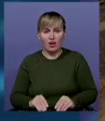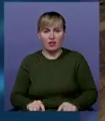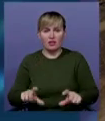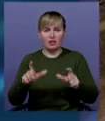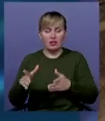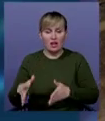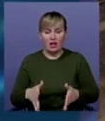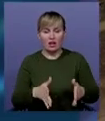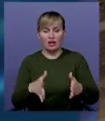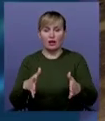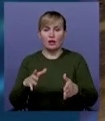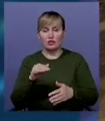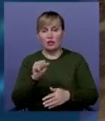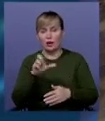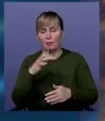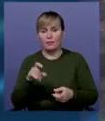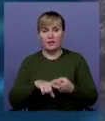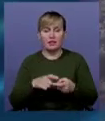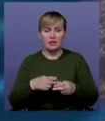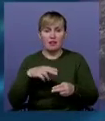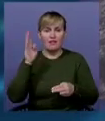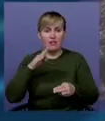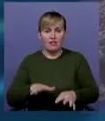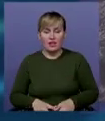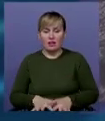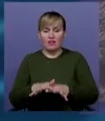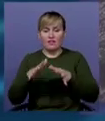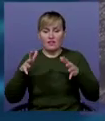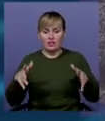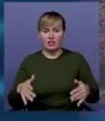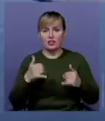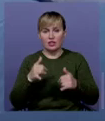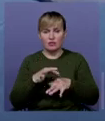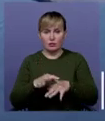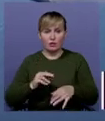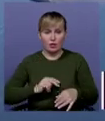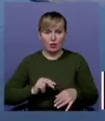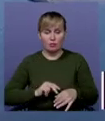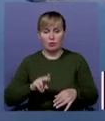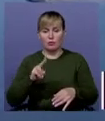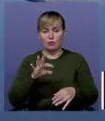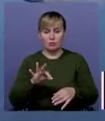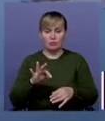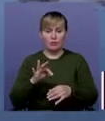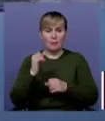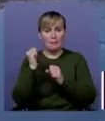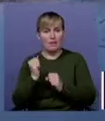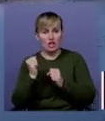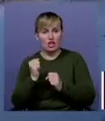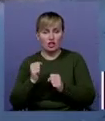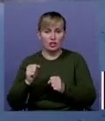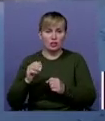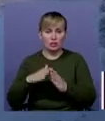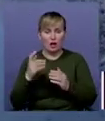в реках Калкутан, Жабай, в связи с чем вода вышла из русел рек. Сейчас ведутся работы по укладке мешкотары во дворах